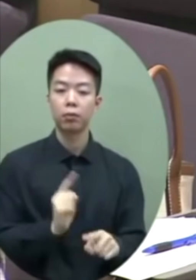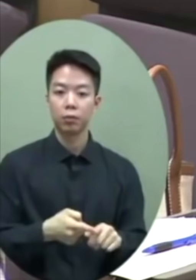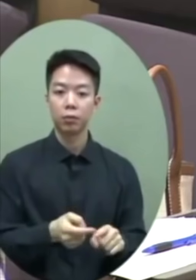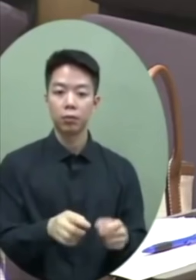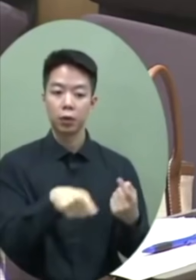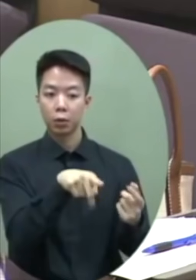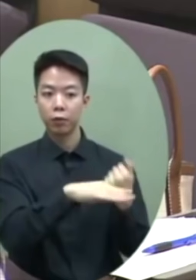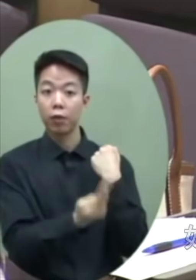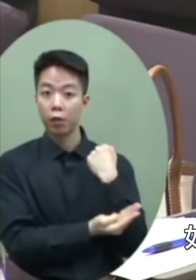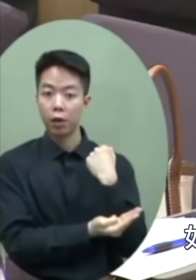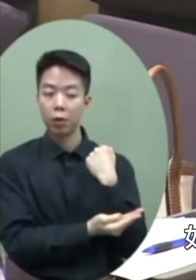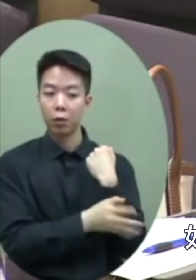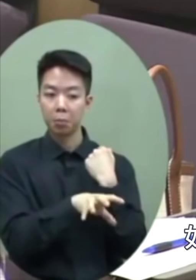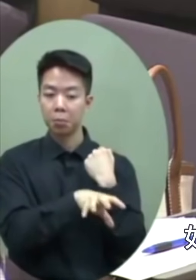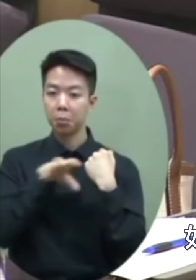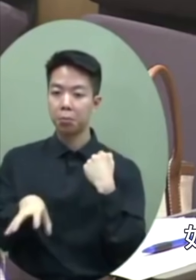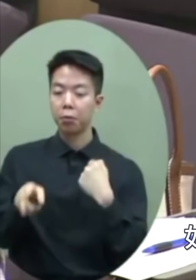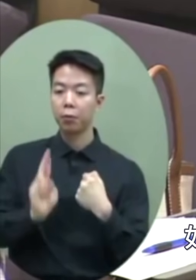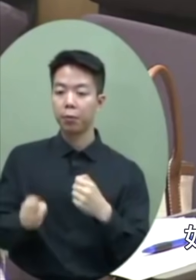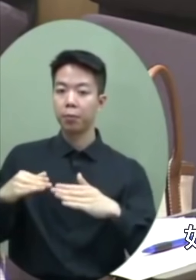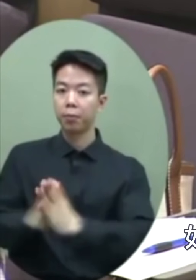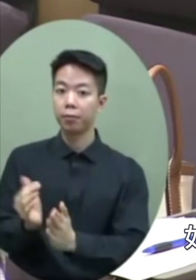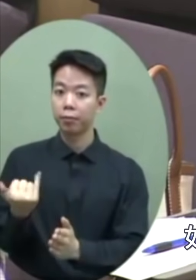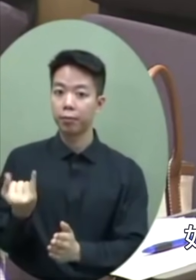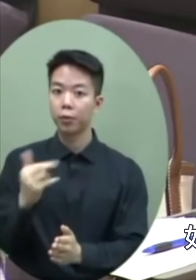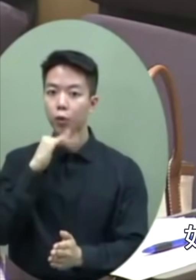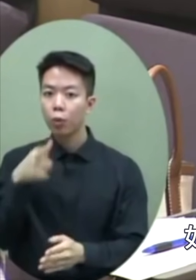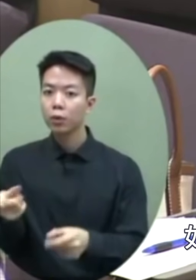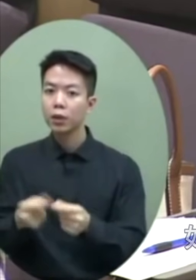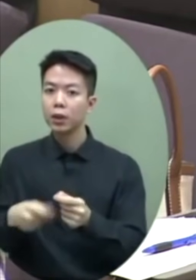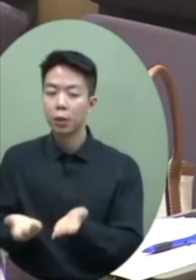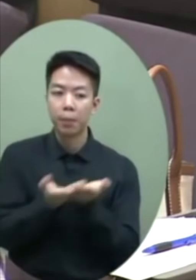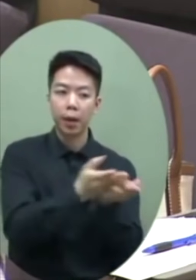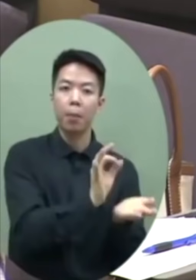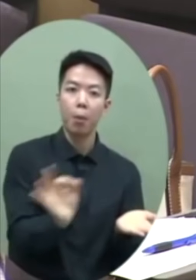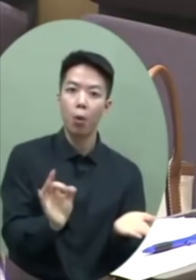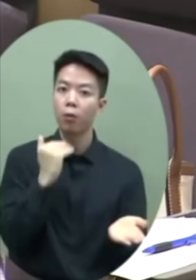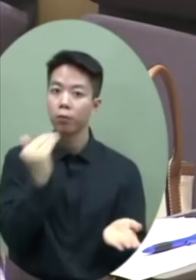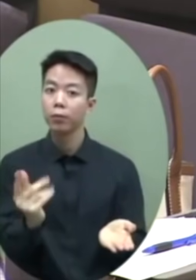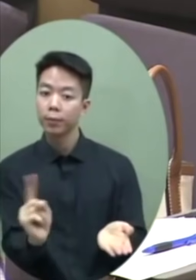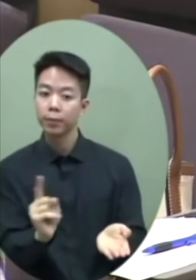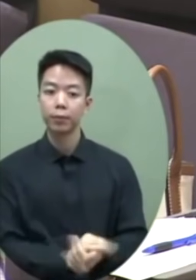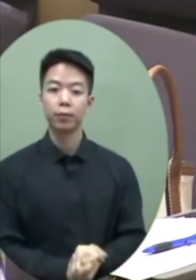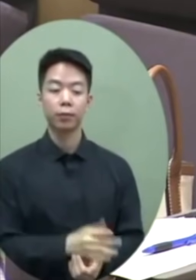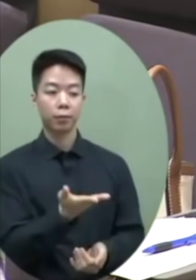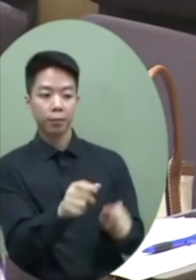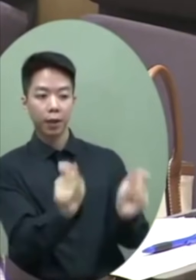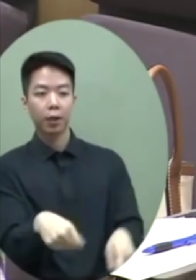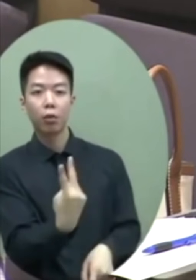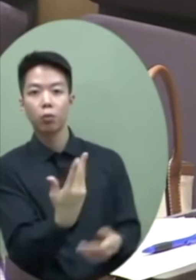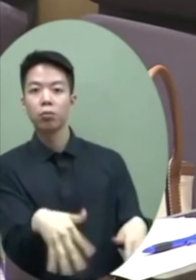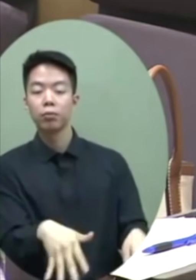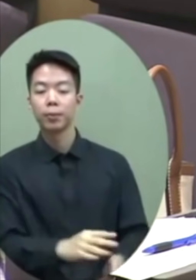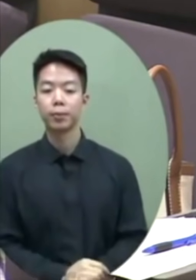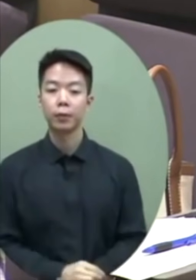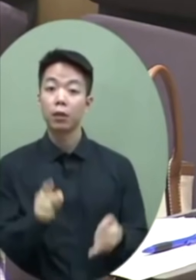條例去取締佢咧？咁如果佢真係唔交，咁會有啲乜嘢嘅後果？另外想知道，因為 我想你問超過兩題㗎啦， 好啊